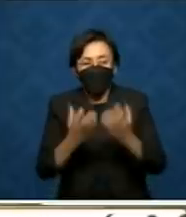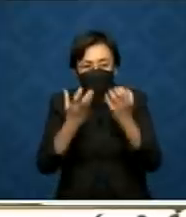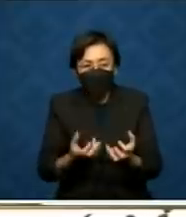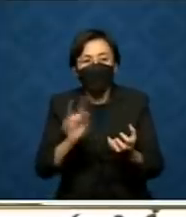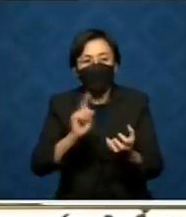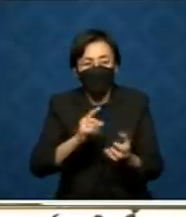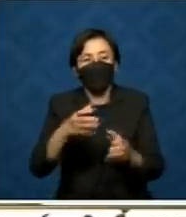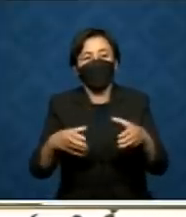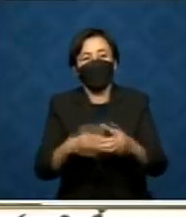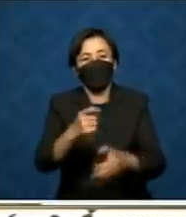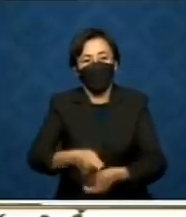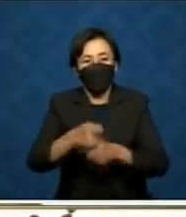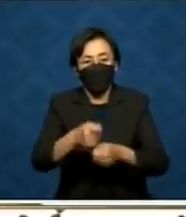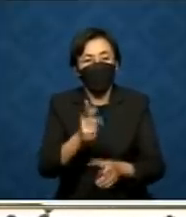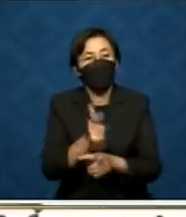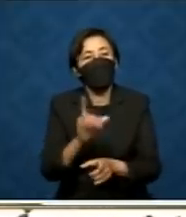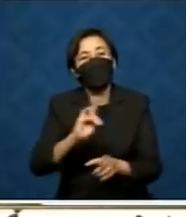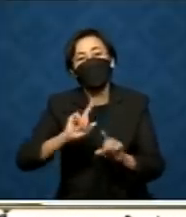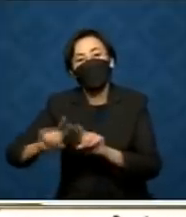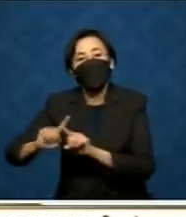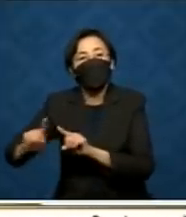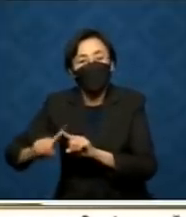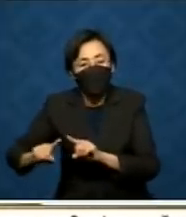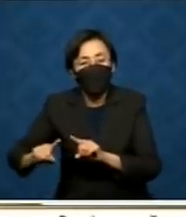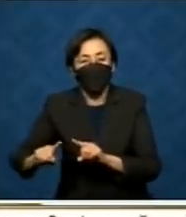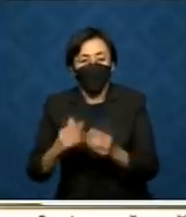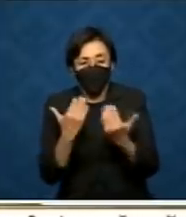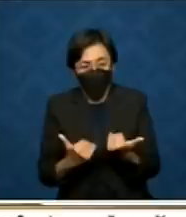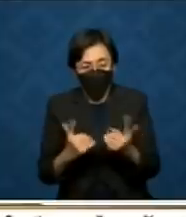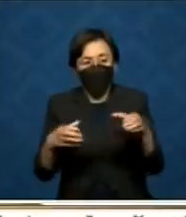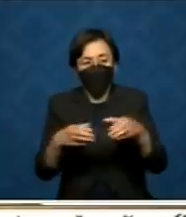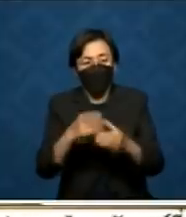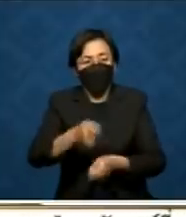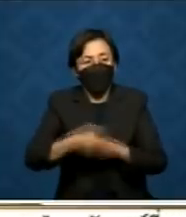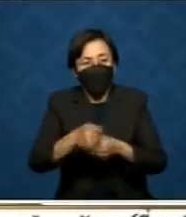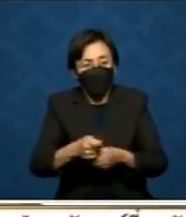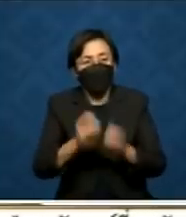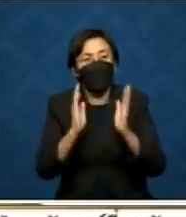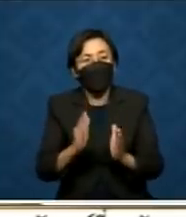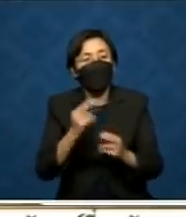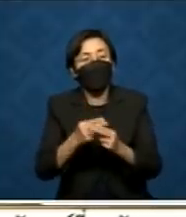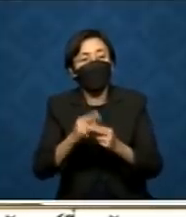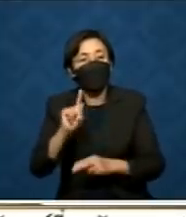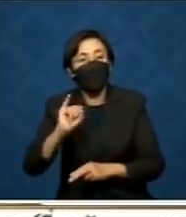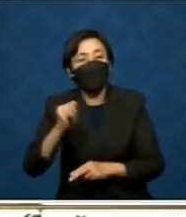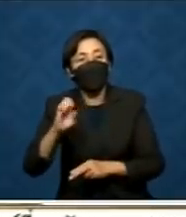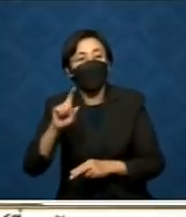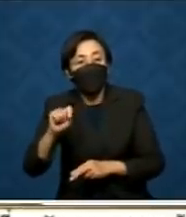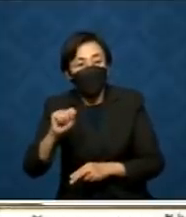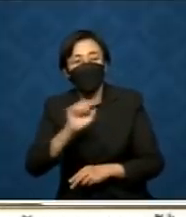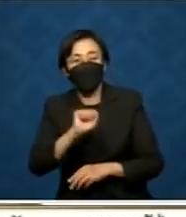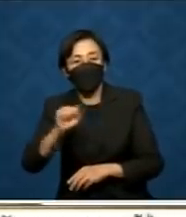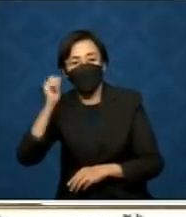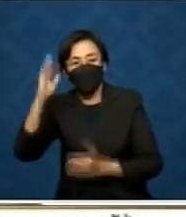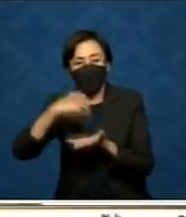เกษตรกรเกษตรกรนี่วันนี้เพื่อนสมาชิกพูดไปแล้วคุณขจิตชัยนิคมหลายตัวคนบรรยายหมด